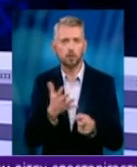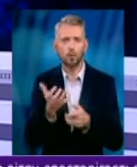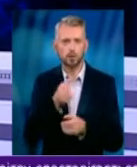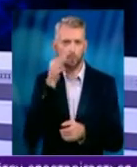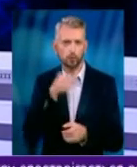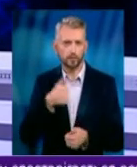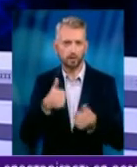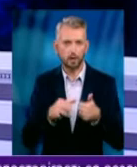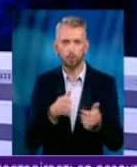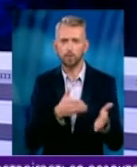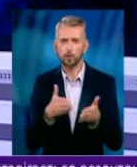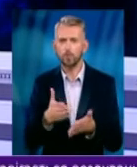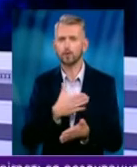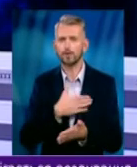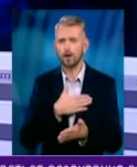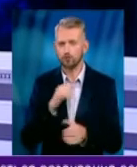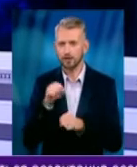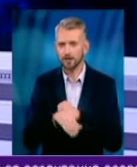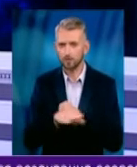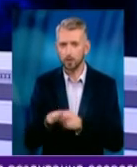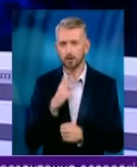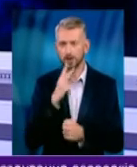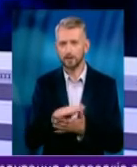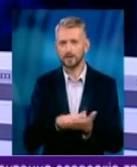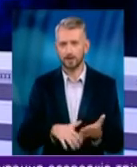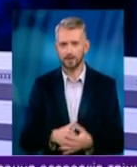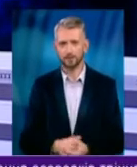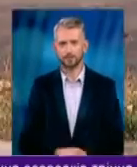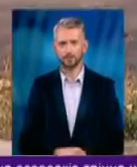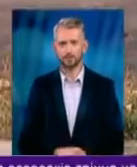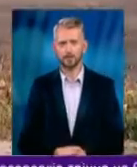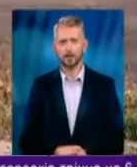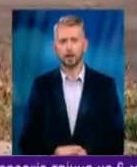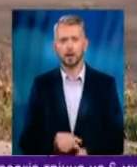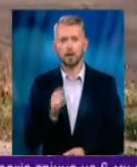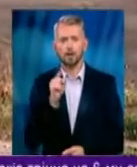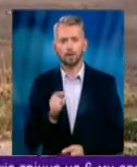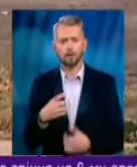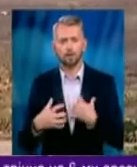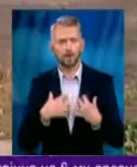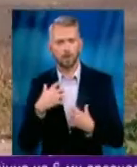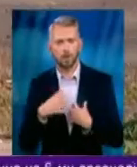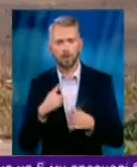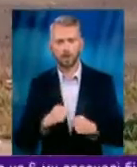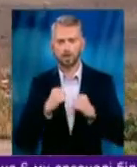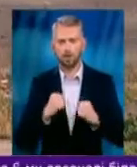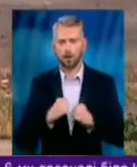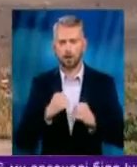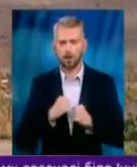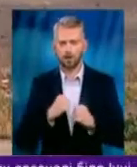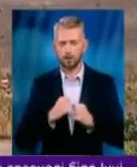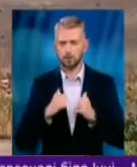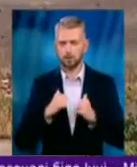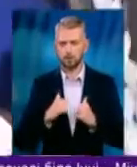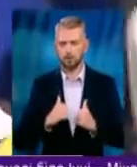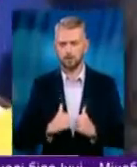змагань. Про підготовку наших нескорених у сюжеті Вадима Ярошенка. Вона помітно хвилюється, однак намагається не піддаватися